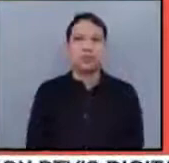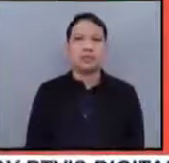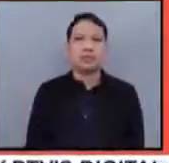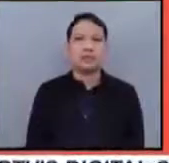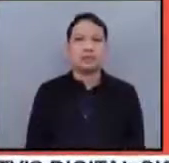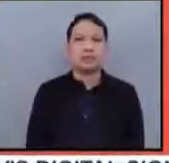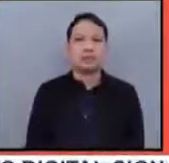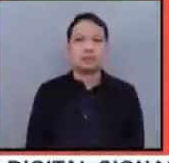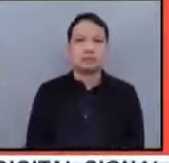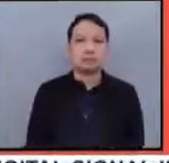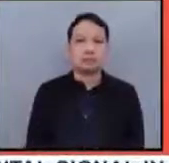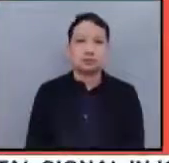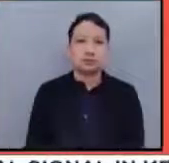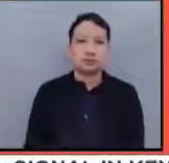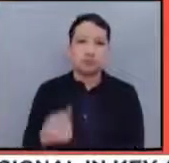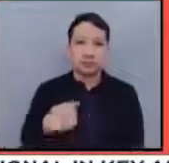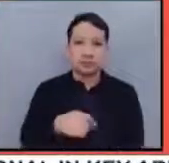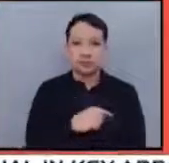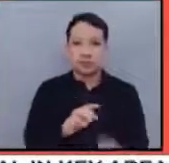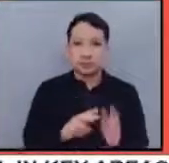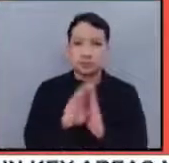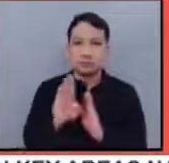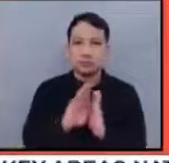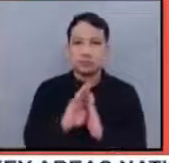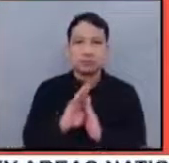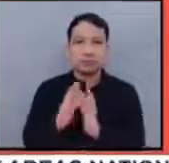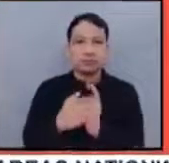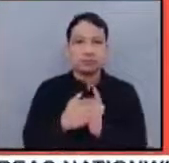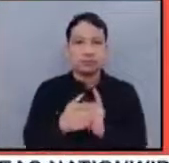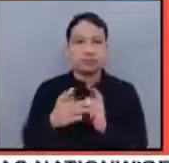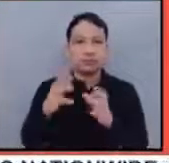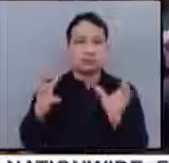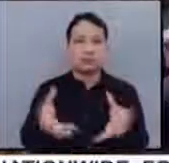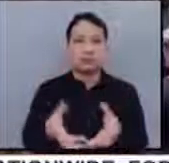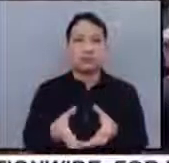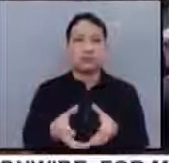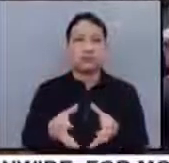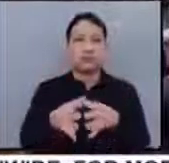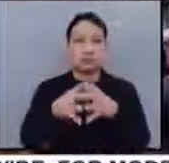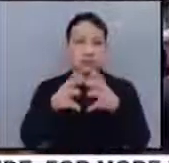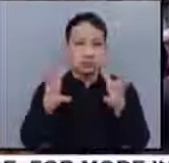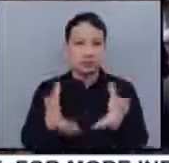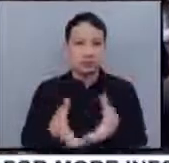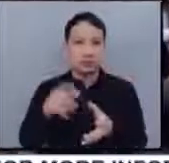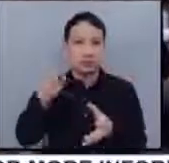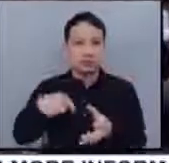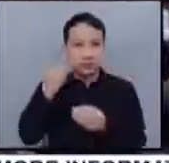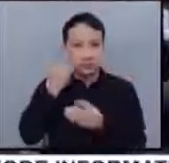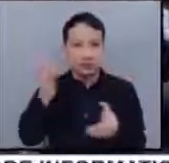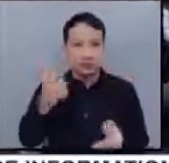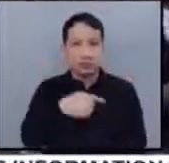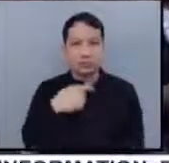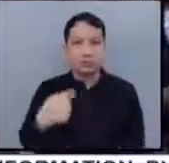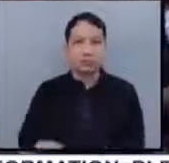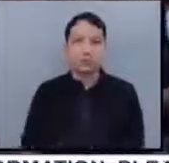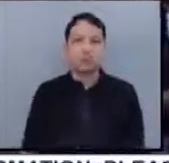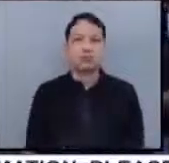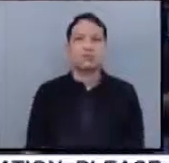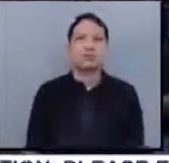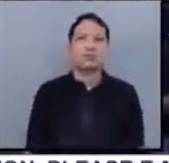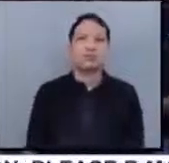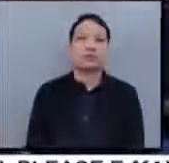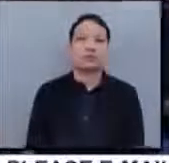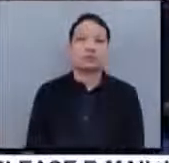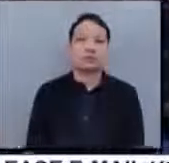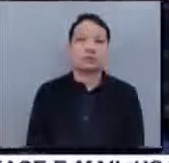the world. World development also needs China. Just as China cannot develop in